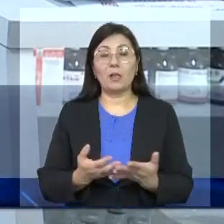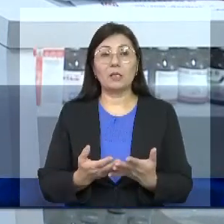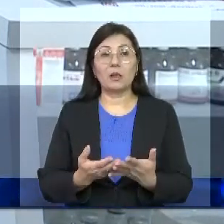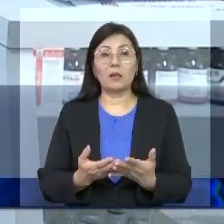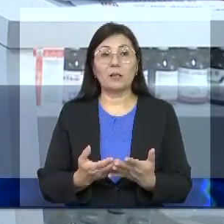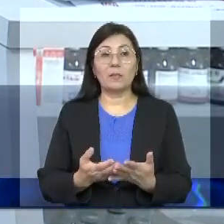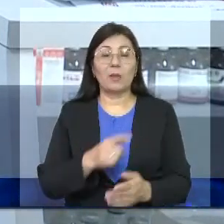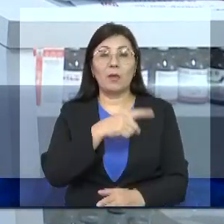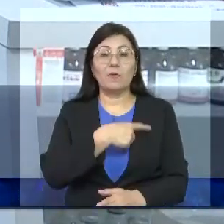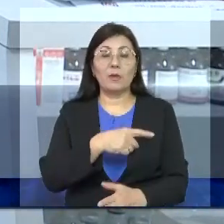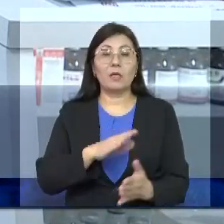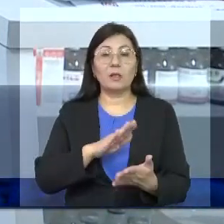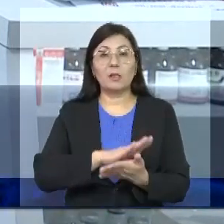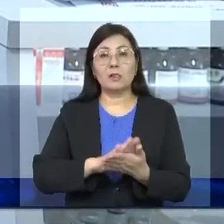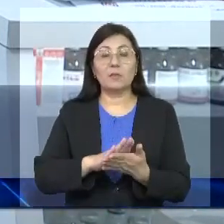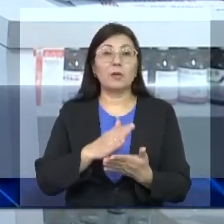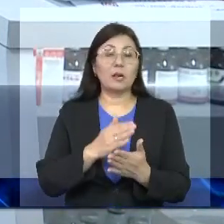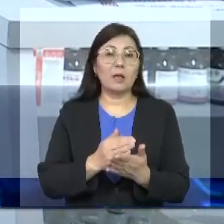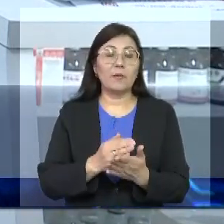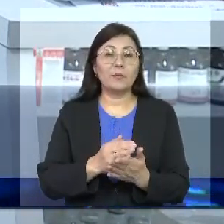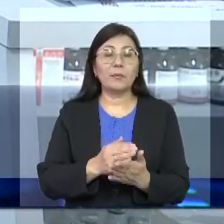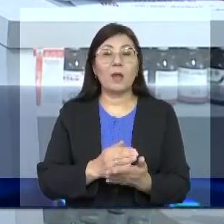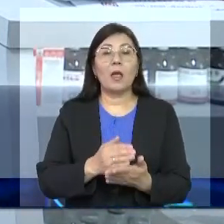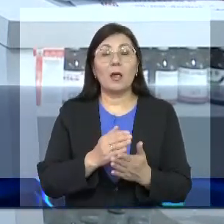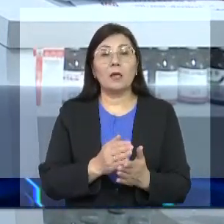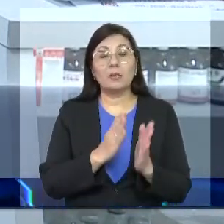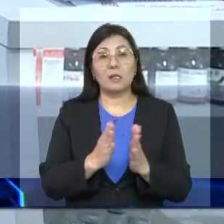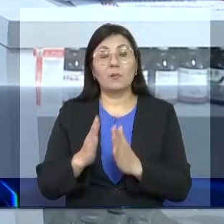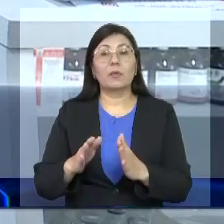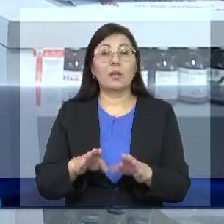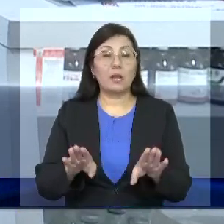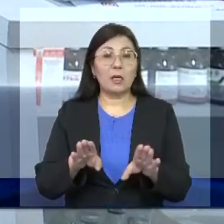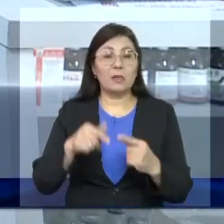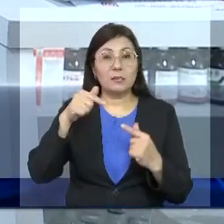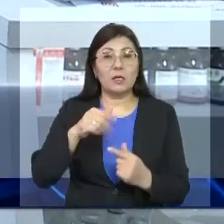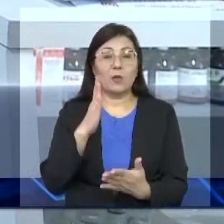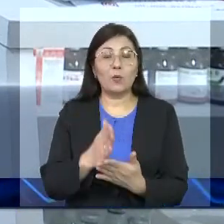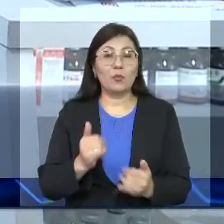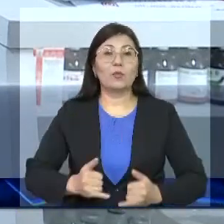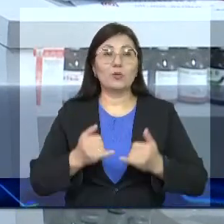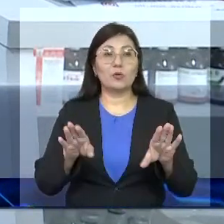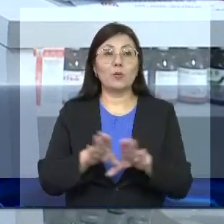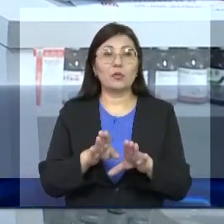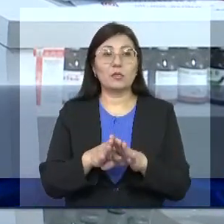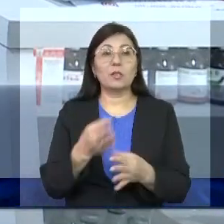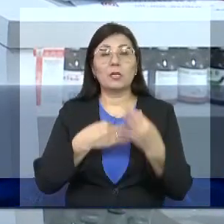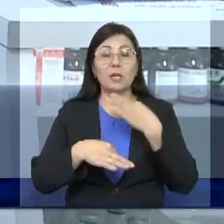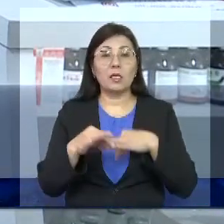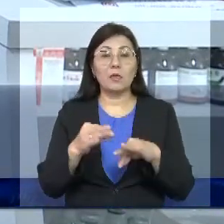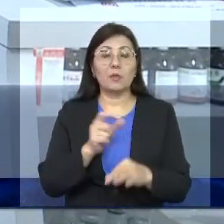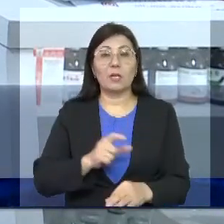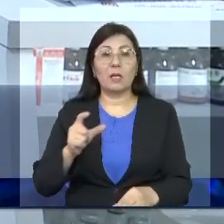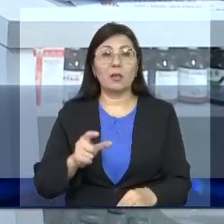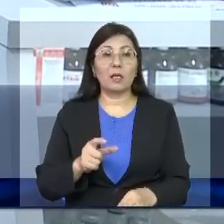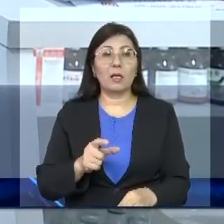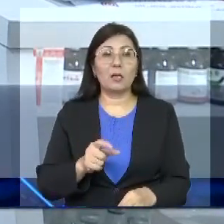ветеринар санитарлық талаптарға сай болуы, олардың денсаулығына уақытылы қаралу үшін осындай дәрілердің халыққа